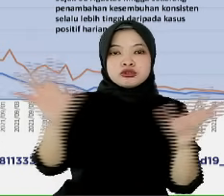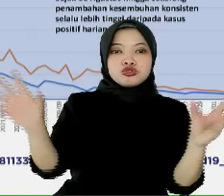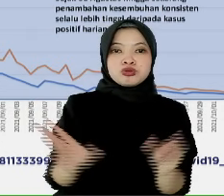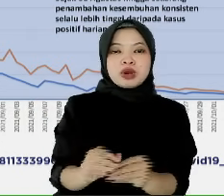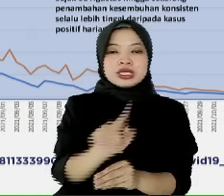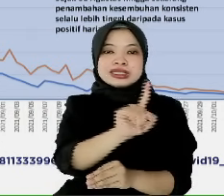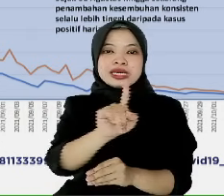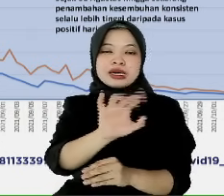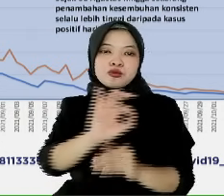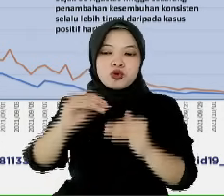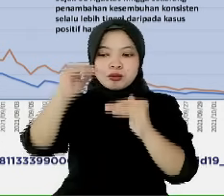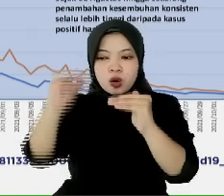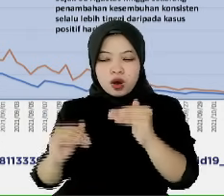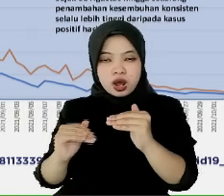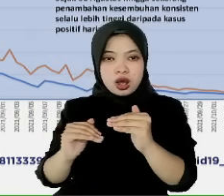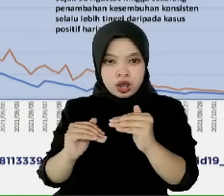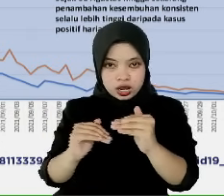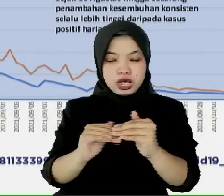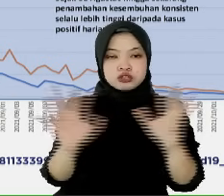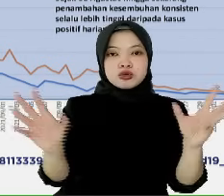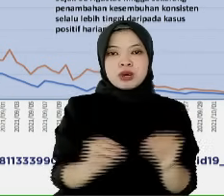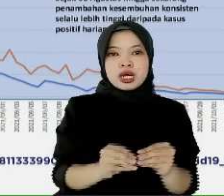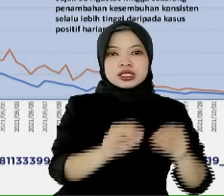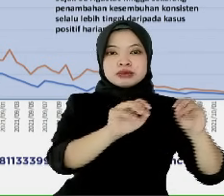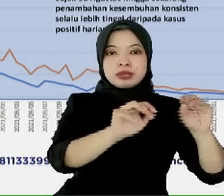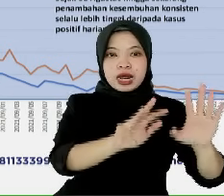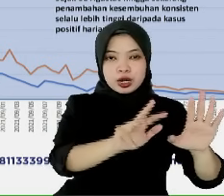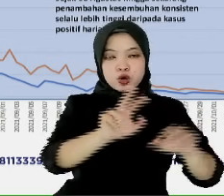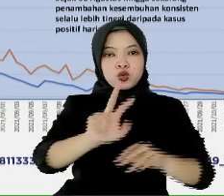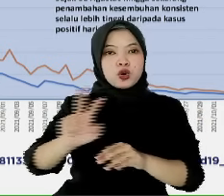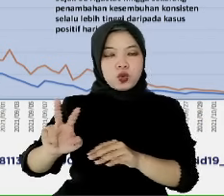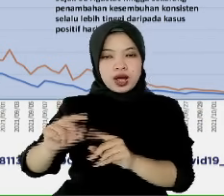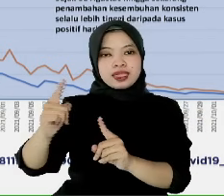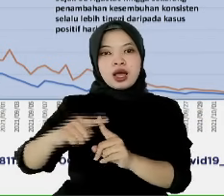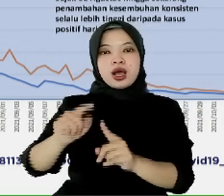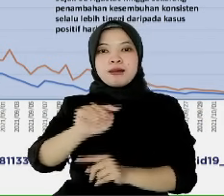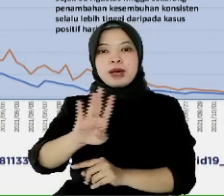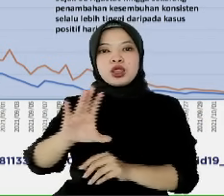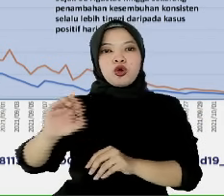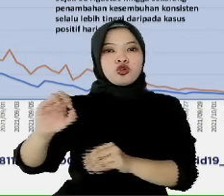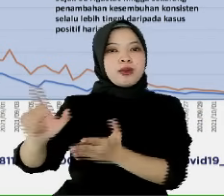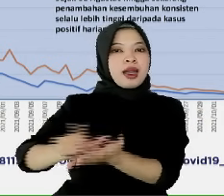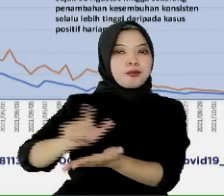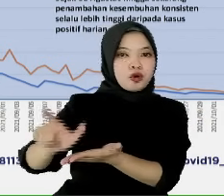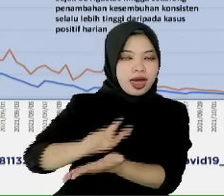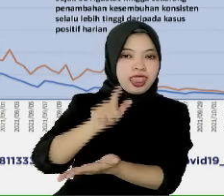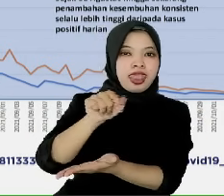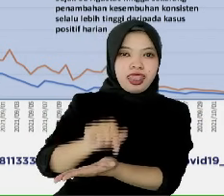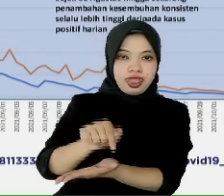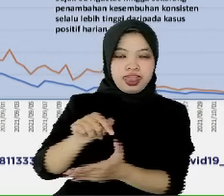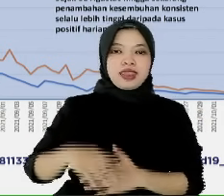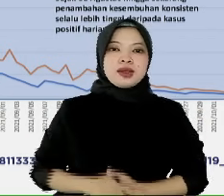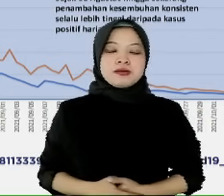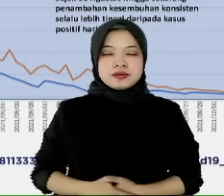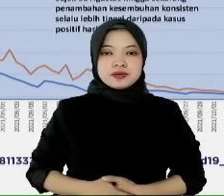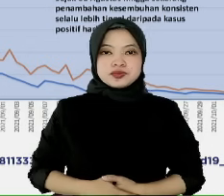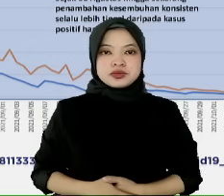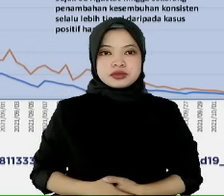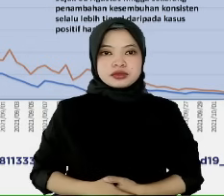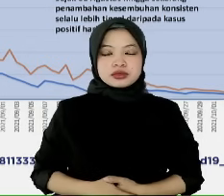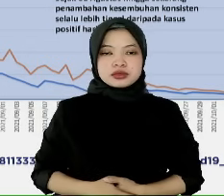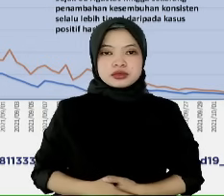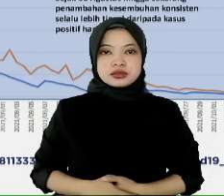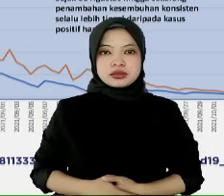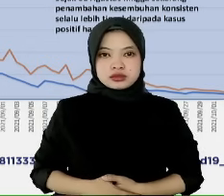1.000, yaitu 922 kasus per tanggal 4 Oktober kemarin. Namun saya ingin menyampaikan